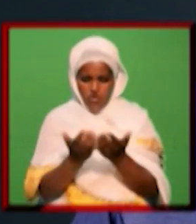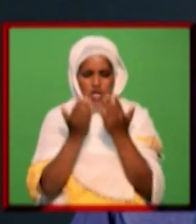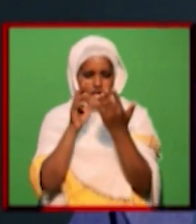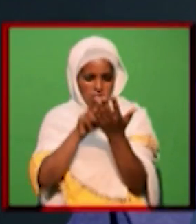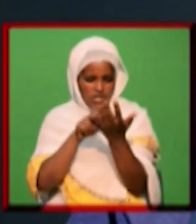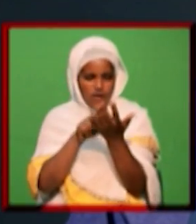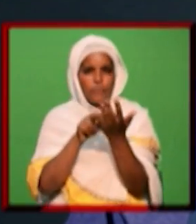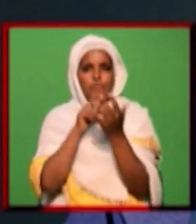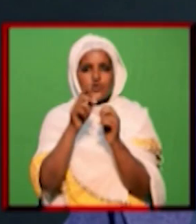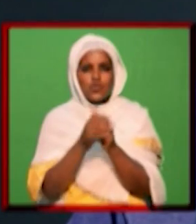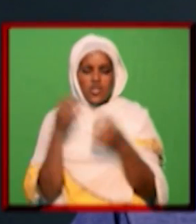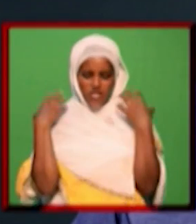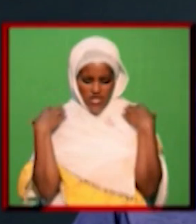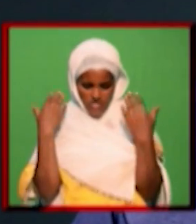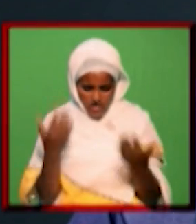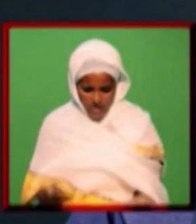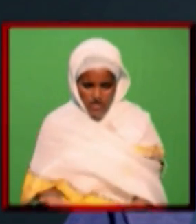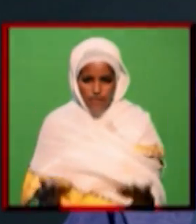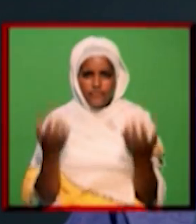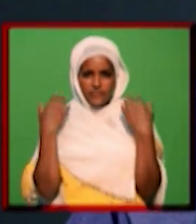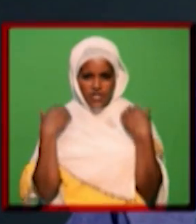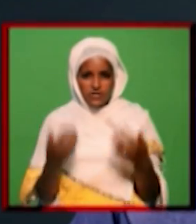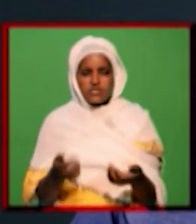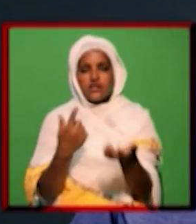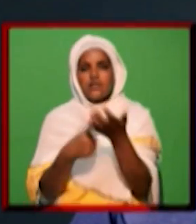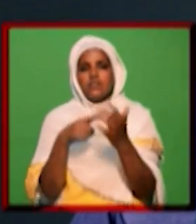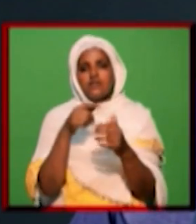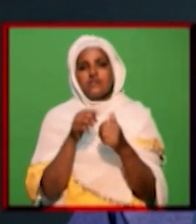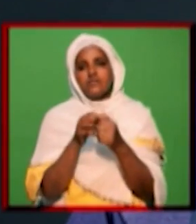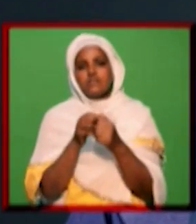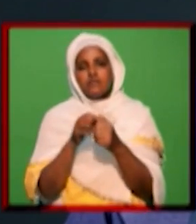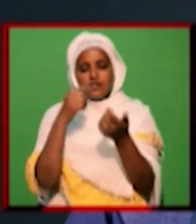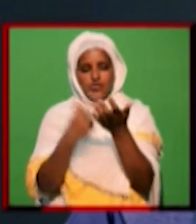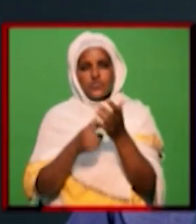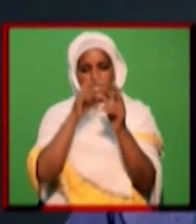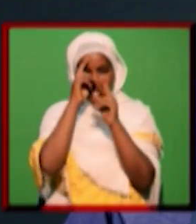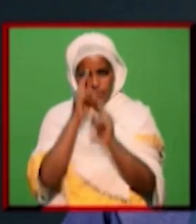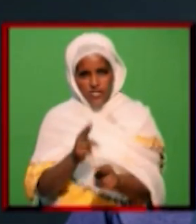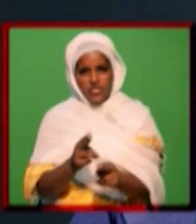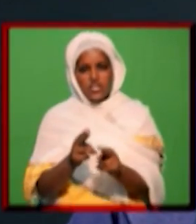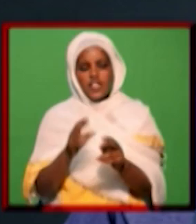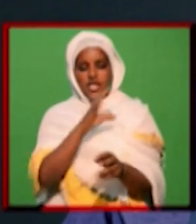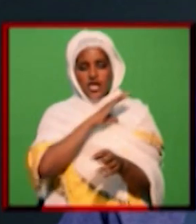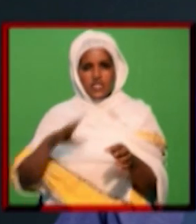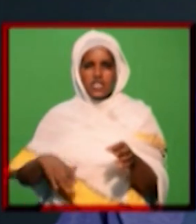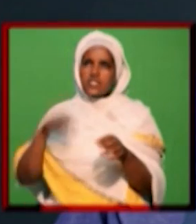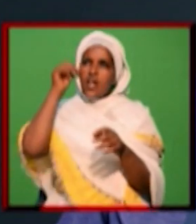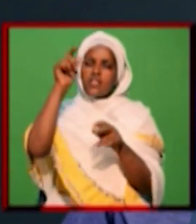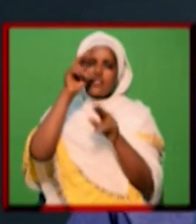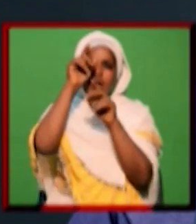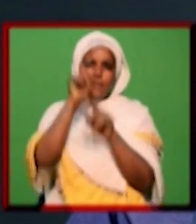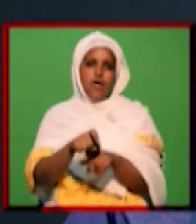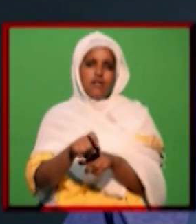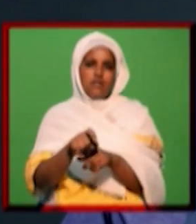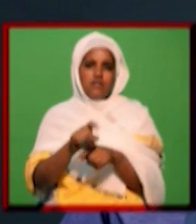እየተነበበ ነው። እንግዲህ እየተሰገደ ለካህን ለከጽን እየተባለ አዎ ካህንነት ክብር ጌትነት ለአንተ